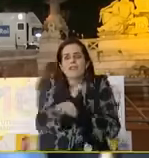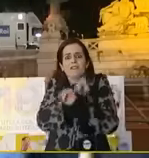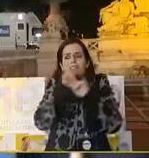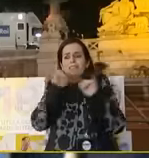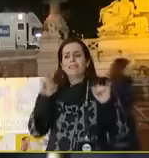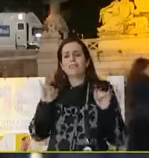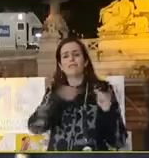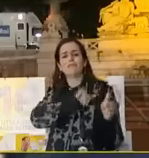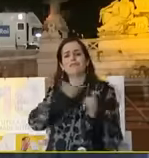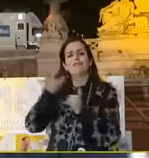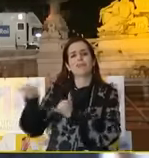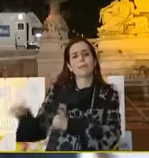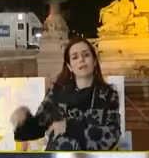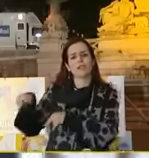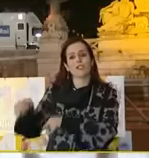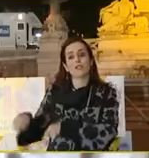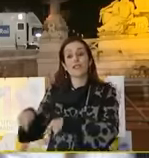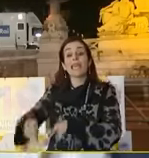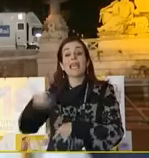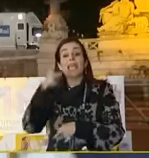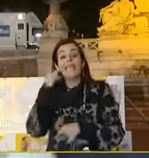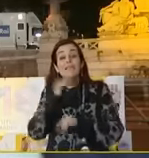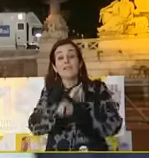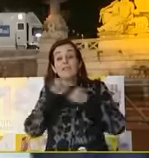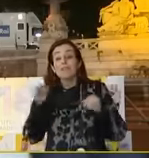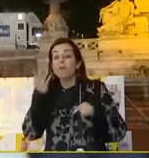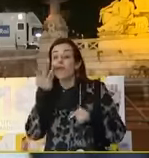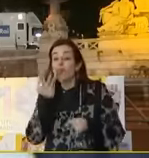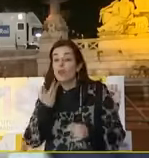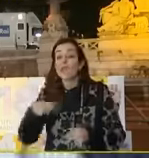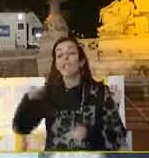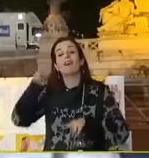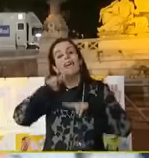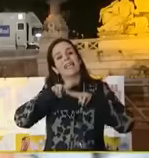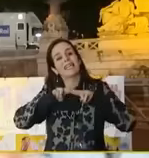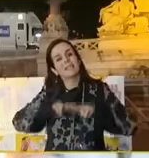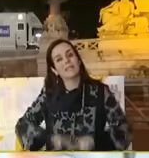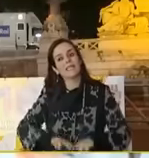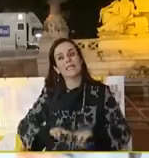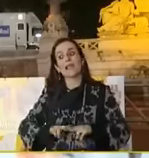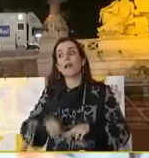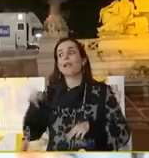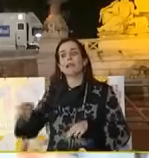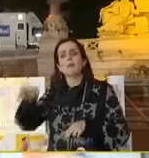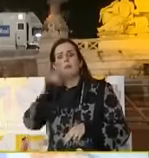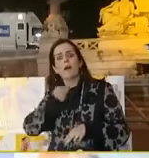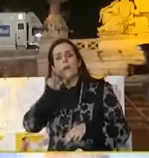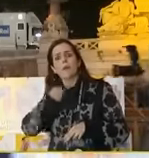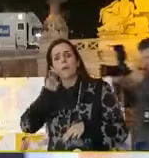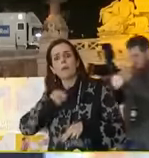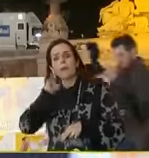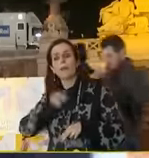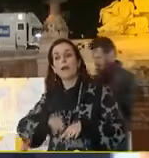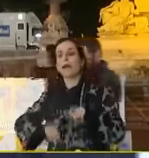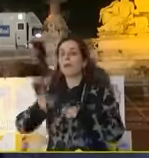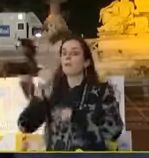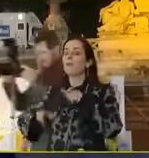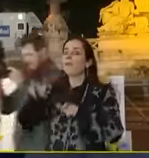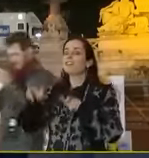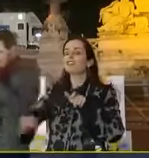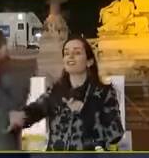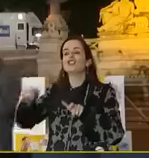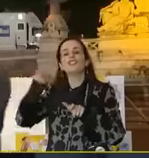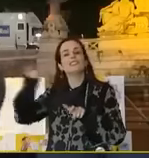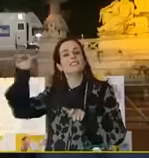rimanere durante questa campagna, perché più parlava più le persone venivano a sentire